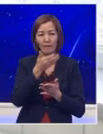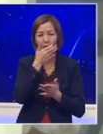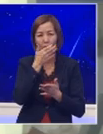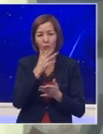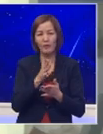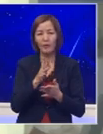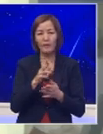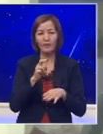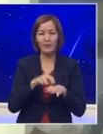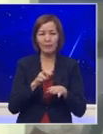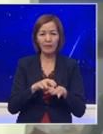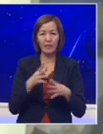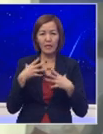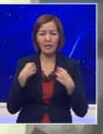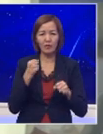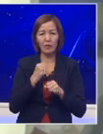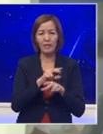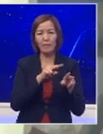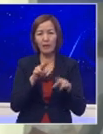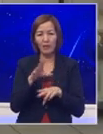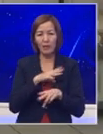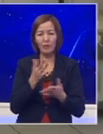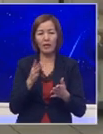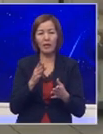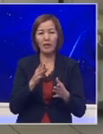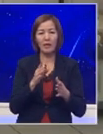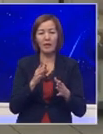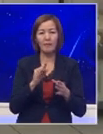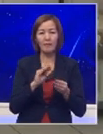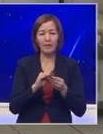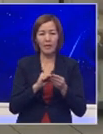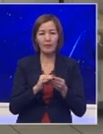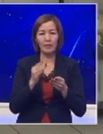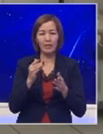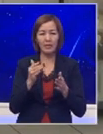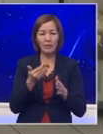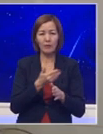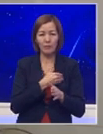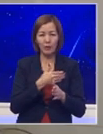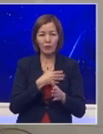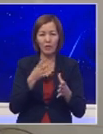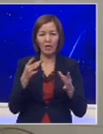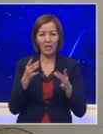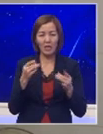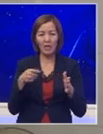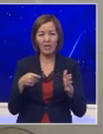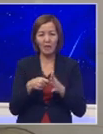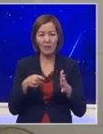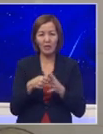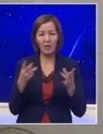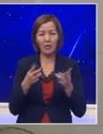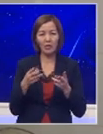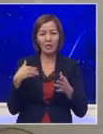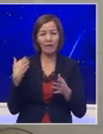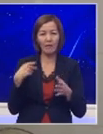Медицина қызметкерлері олардың денсаулығын қатаң бақылауда ұстап отыр. Бірқалыпты температура мен ылғалдылығының сақталуы, тамақтандыру және қажетті дәруменін